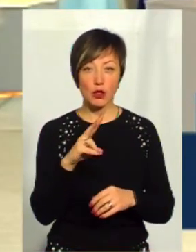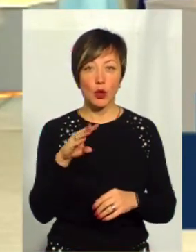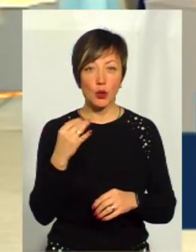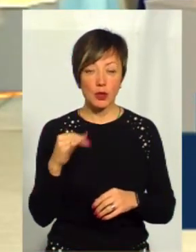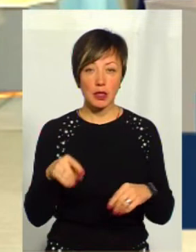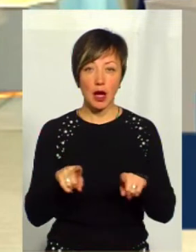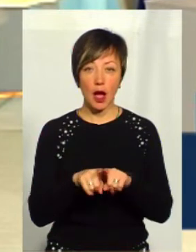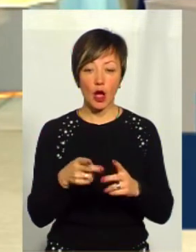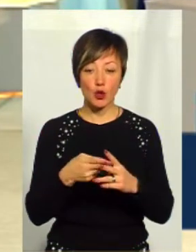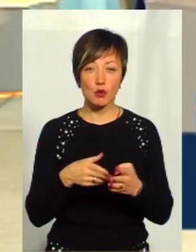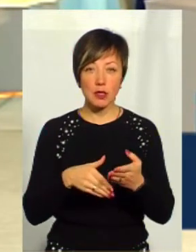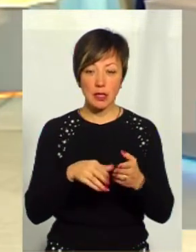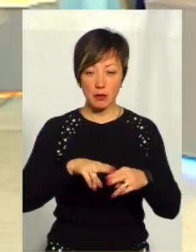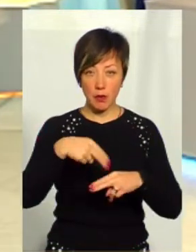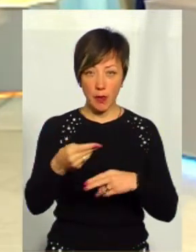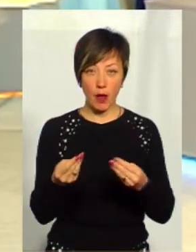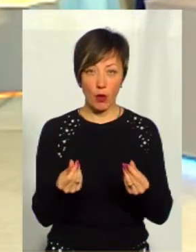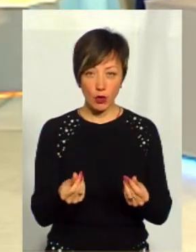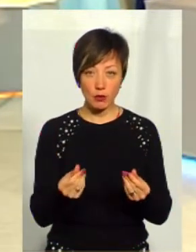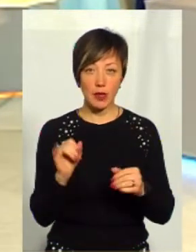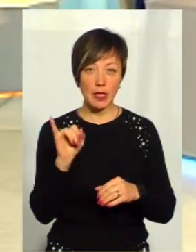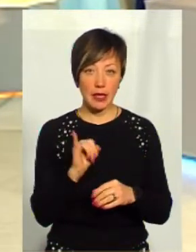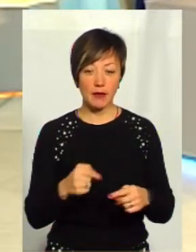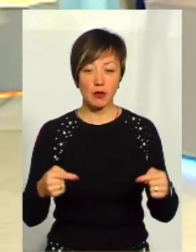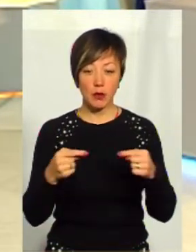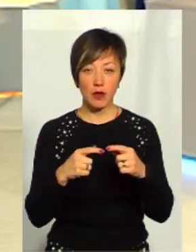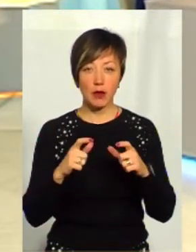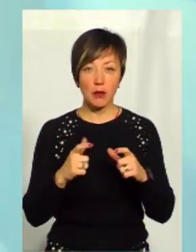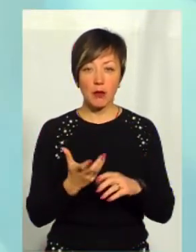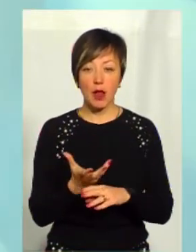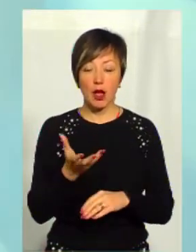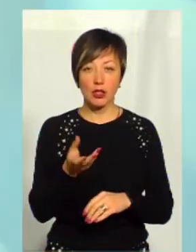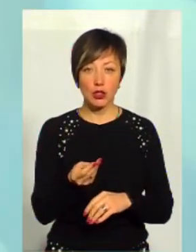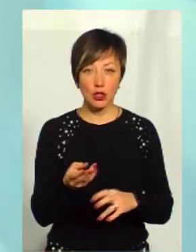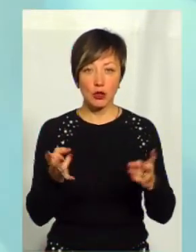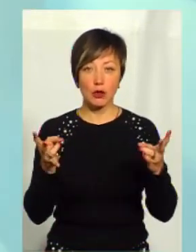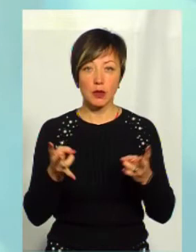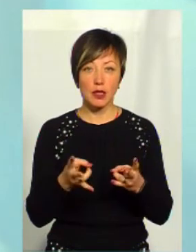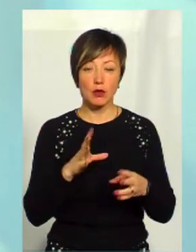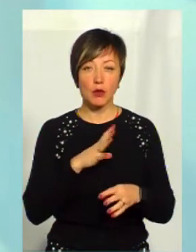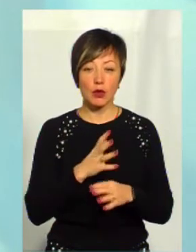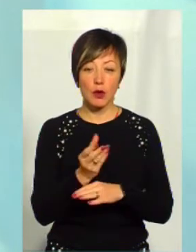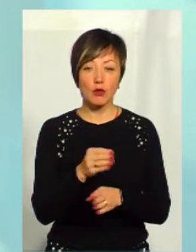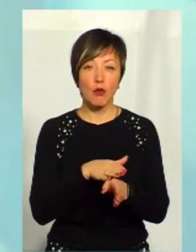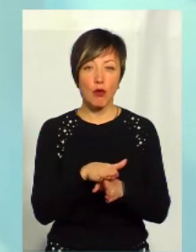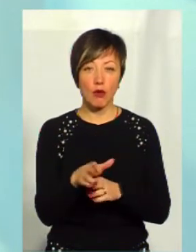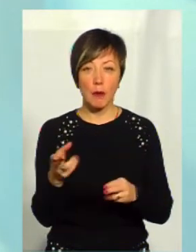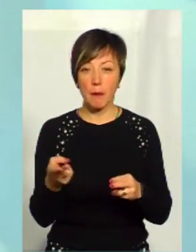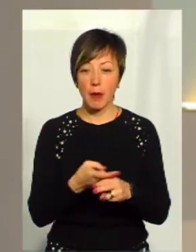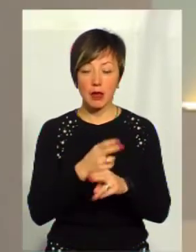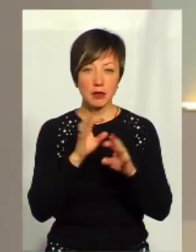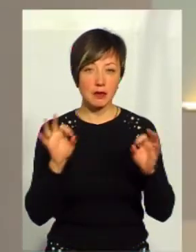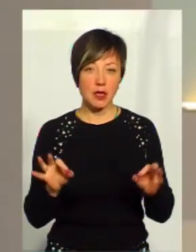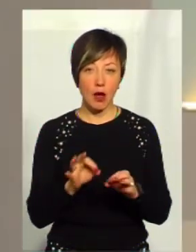лютого така субсидія вона монетизувалася, і відповідно вже платіж необхідно було сплачувати повністю, без